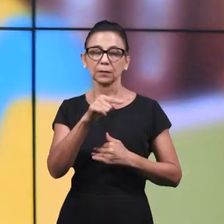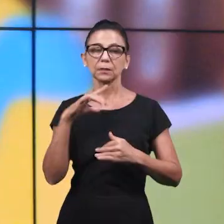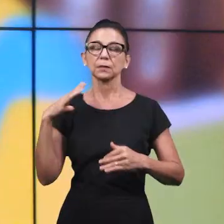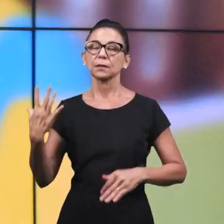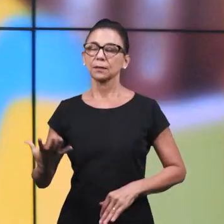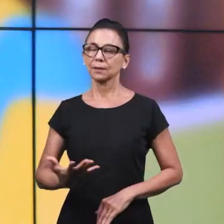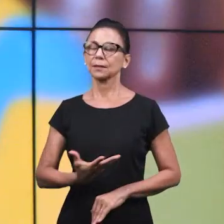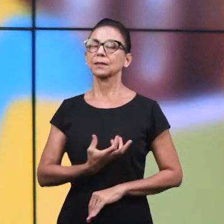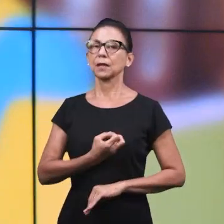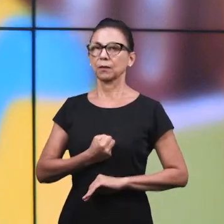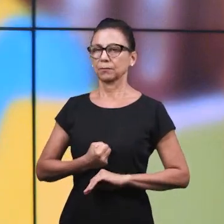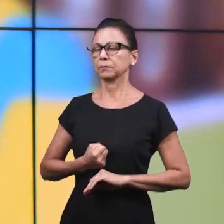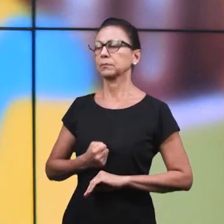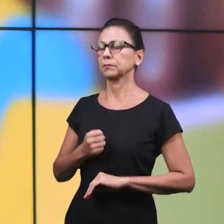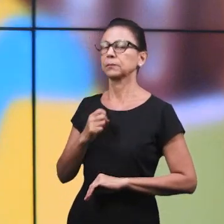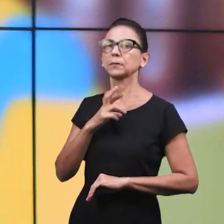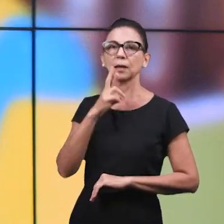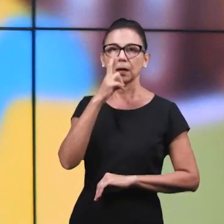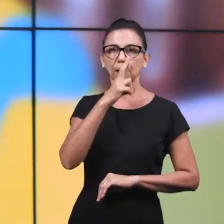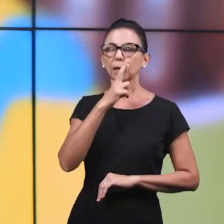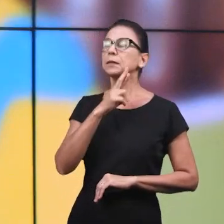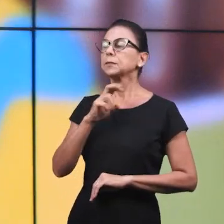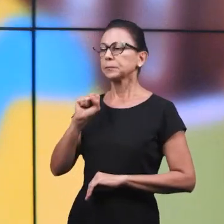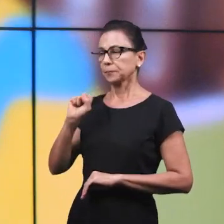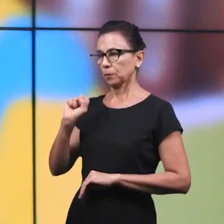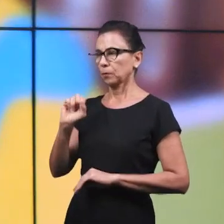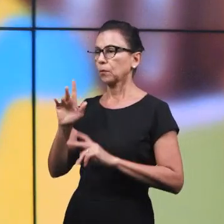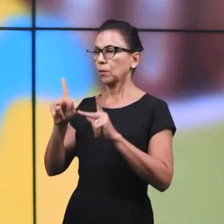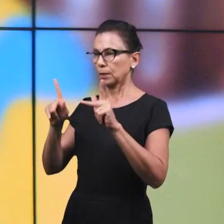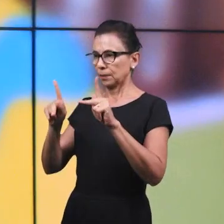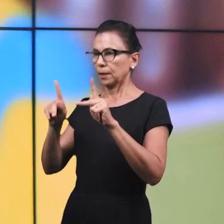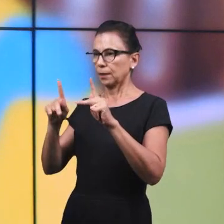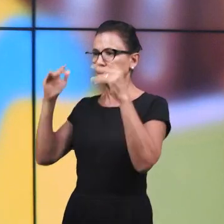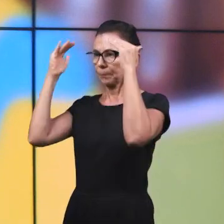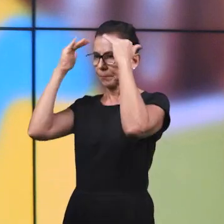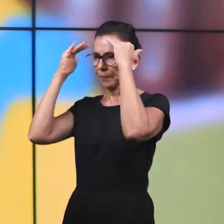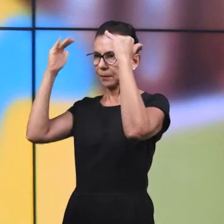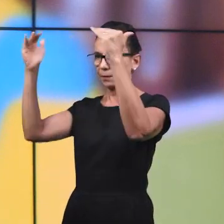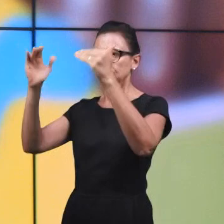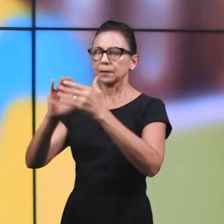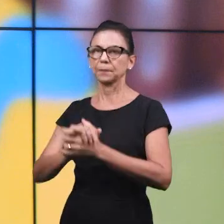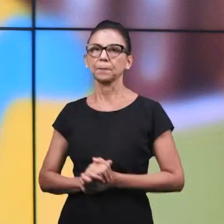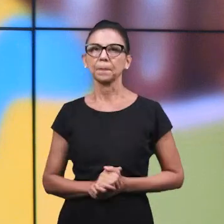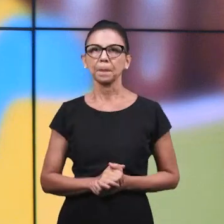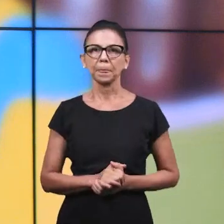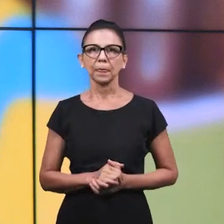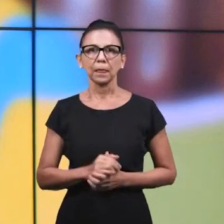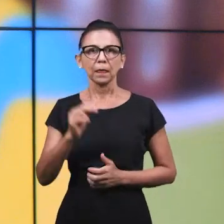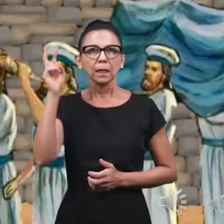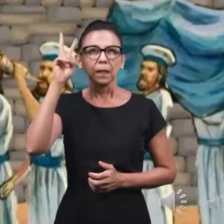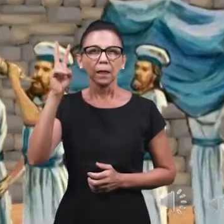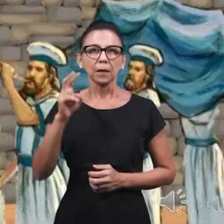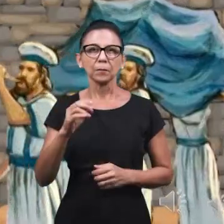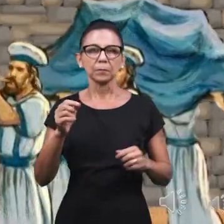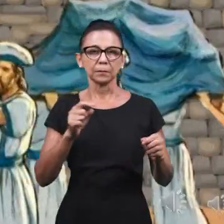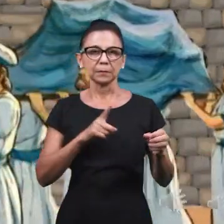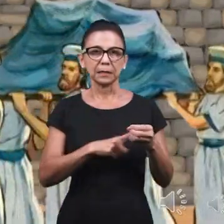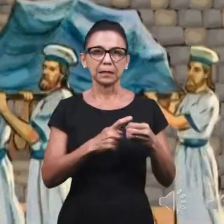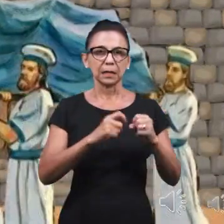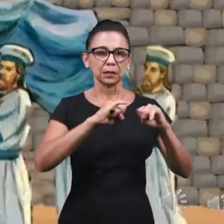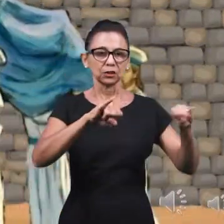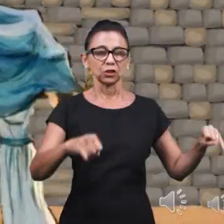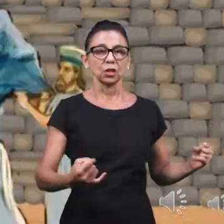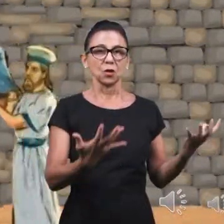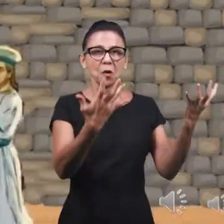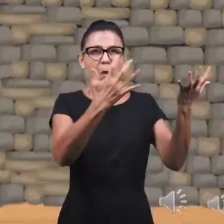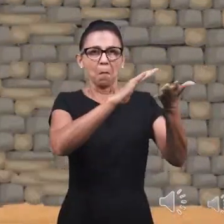sauvée. Rahab, elle a cru, elle a obéi. Et vous vous rappelez comment Jéricho a été détruite? Le